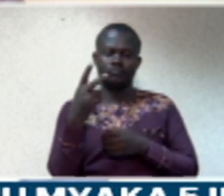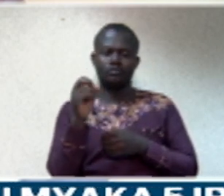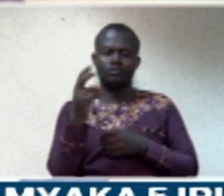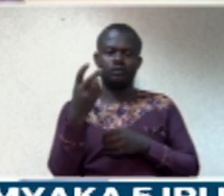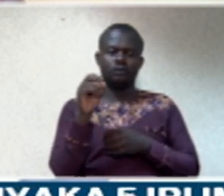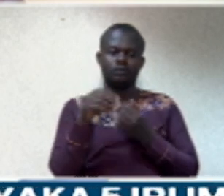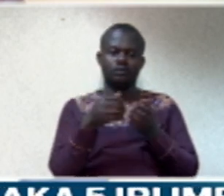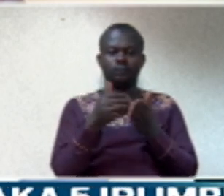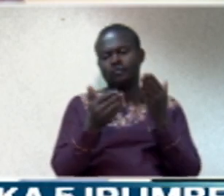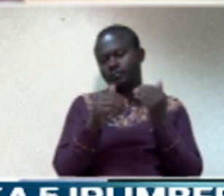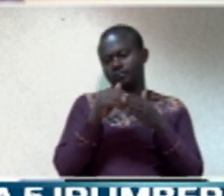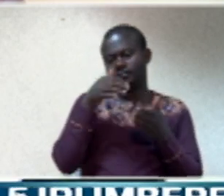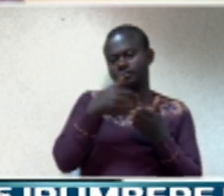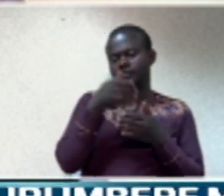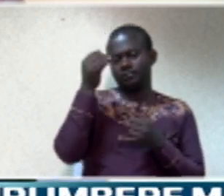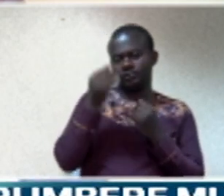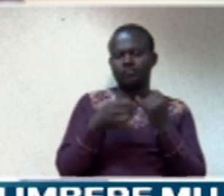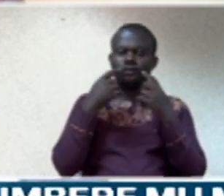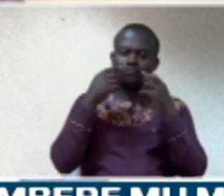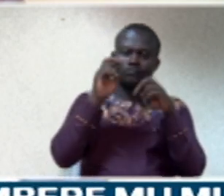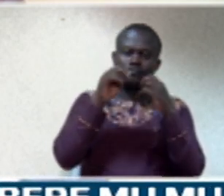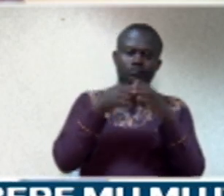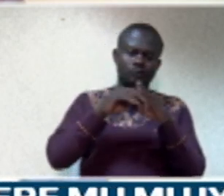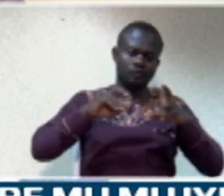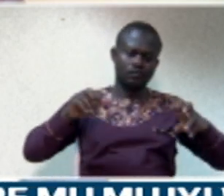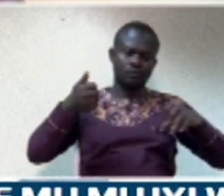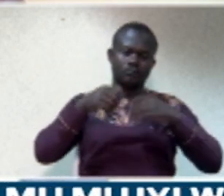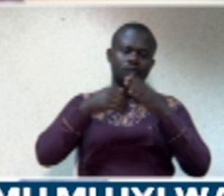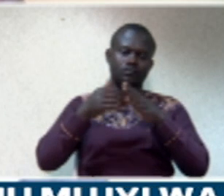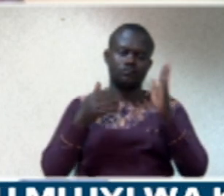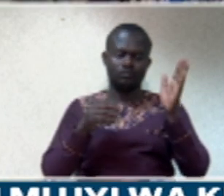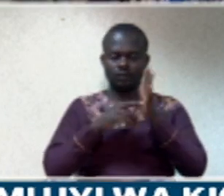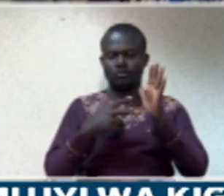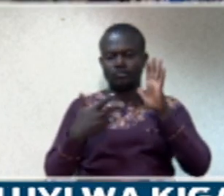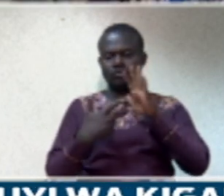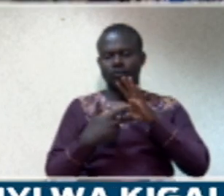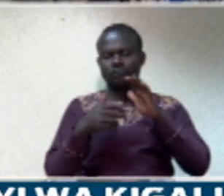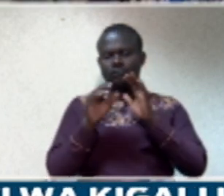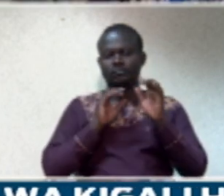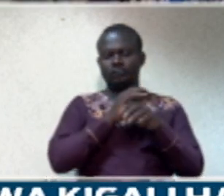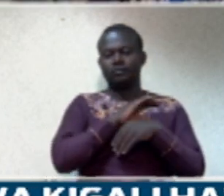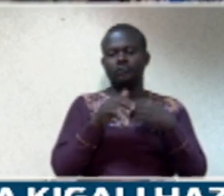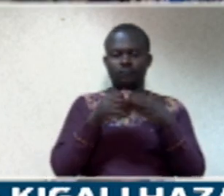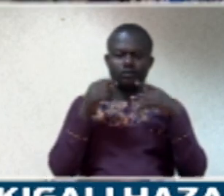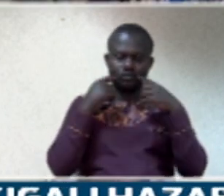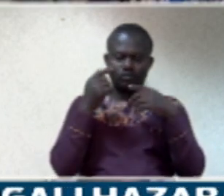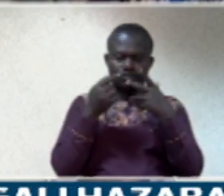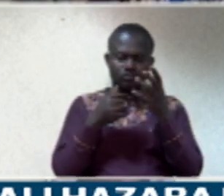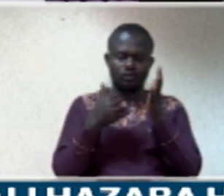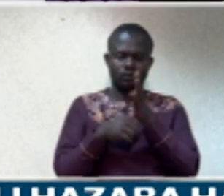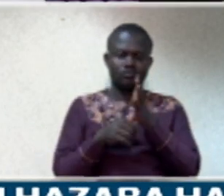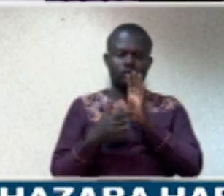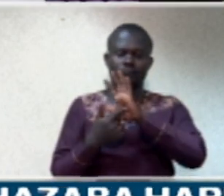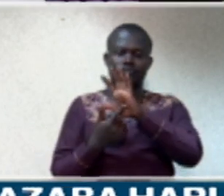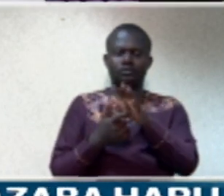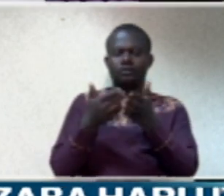2021-2022. Wenda tugana ku musozi icyo umuntu yavuga nuko mu gusesengura imbanziriza mushinga komisiyo yasanze hari ibyuho bigaragara,